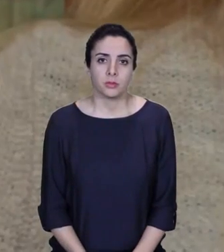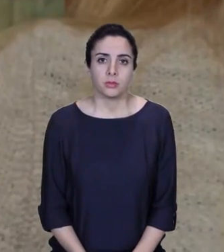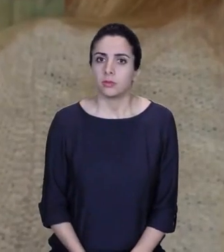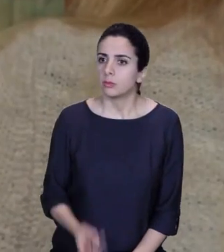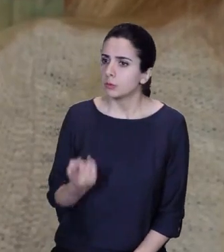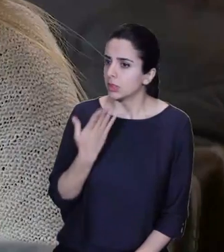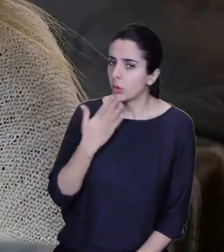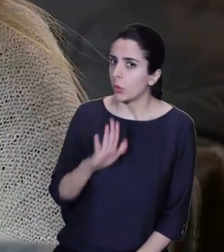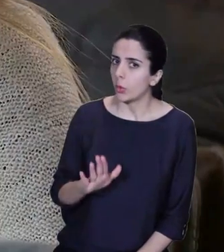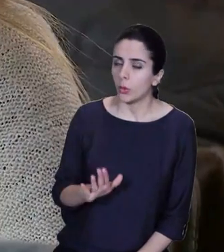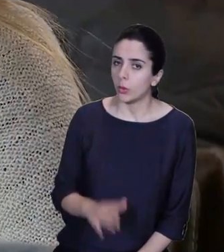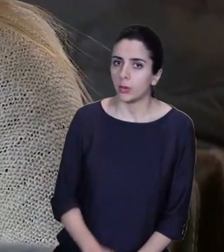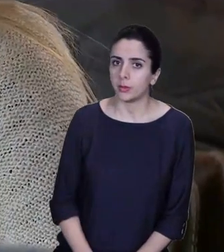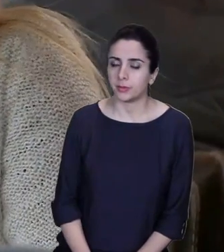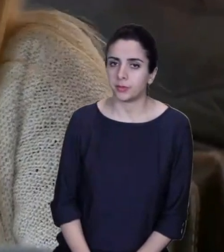Yok bir şey Funda.